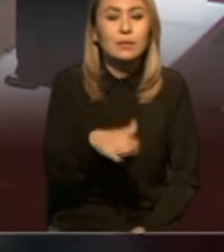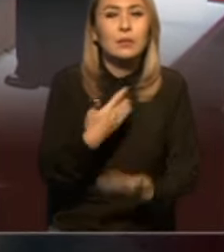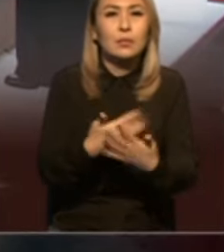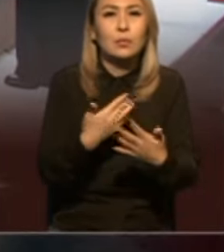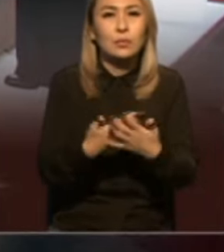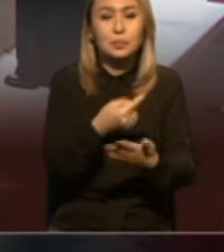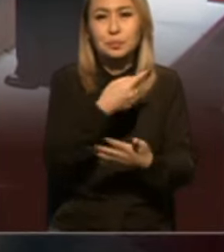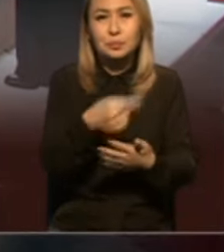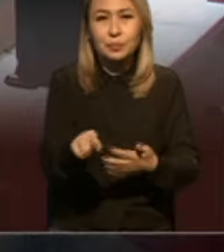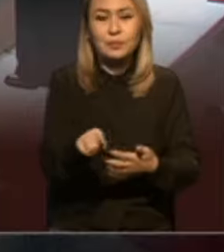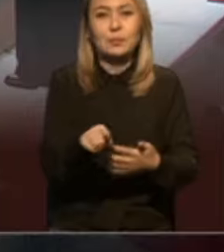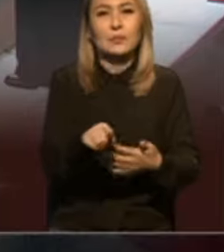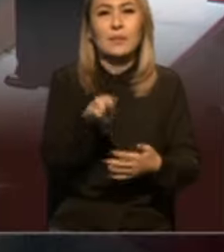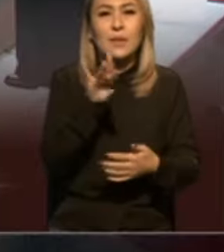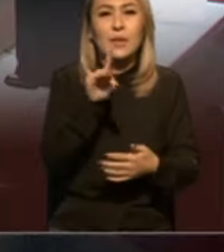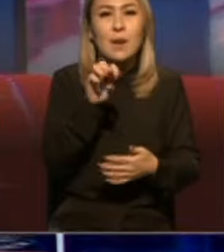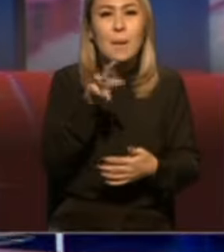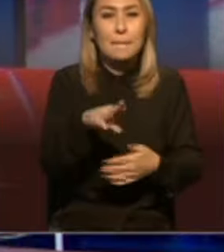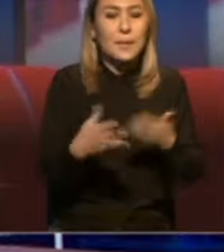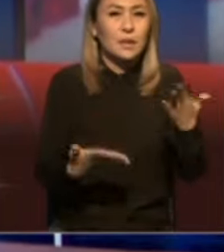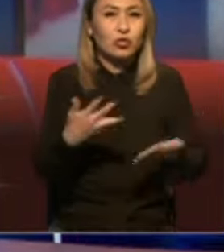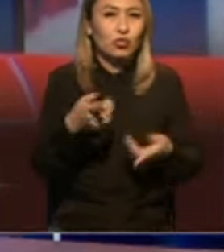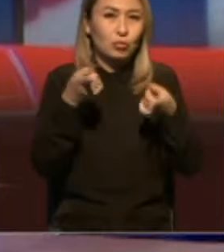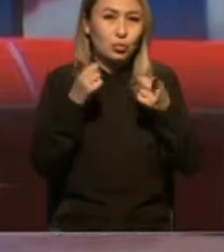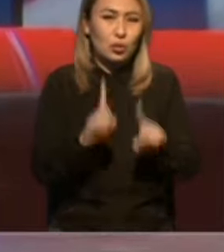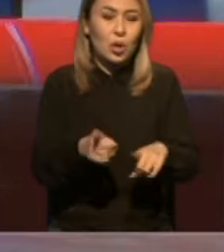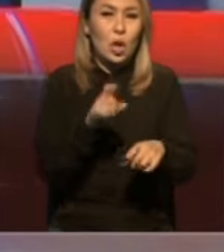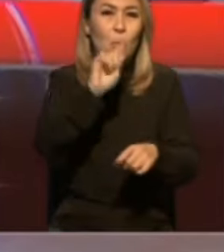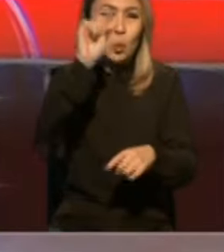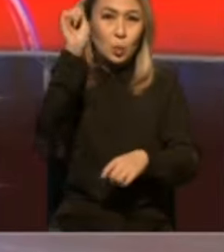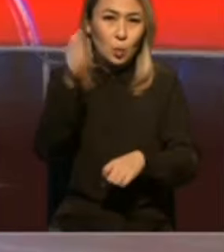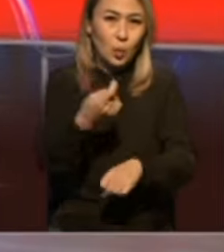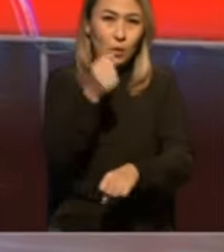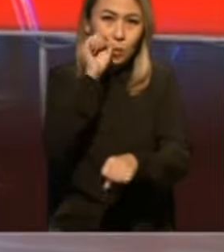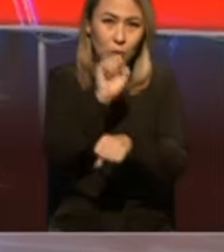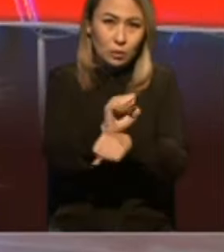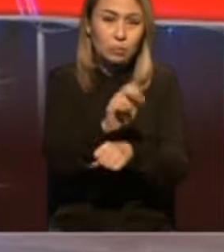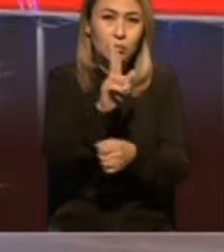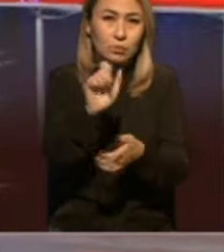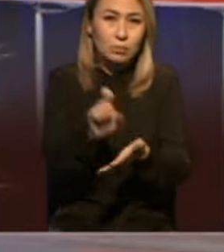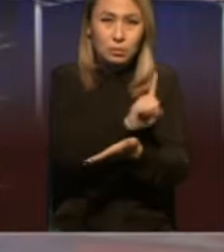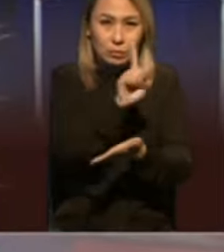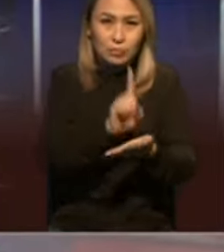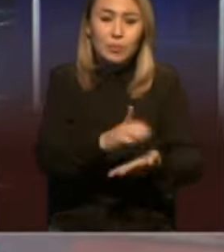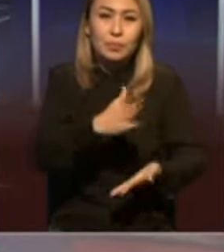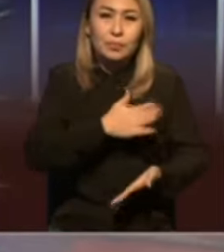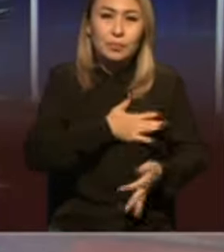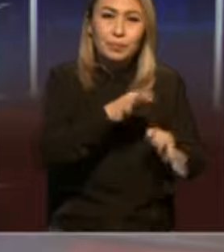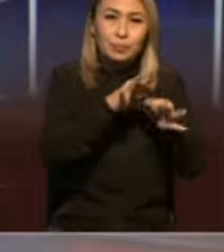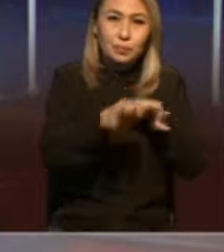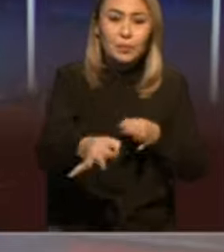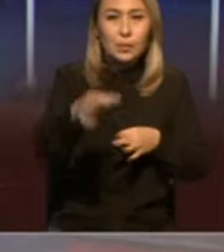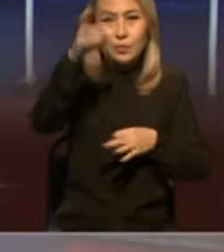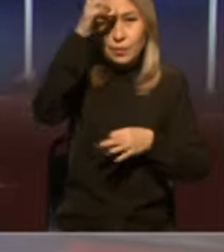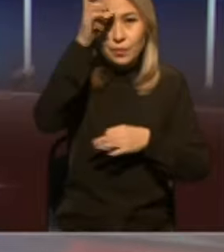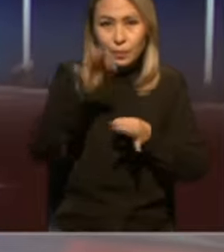етеді. Егер де Трамп шынымен де осы соғыстарды тоқтатса, әрине, біздің өңір үшін, түркі мемлекеттері